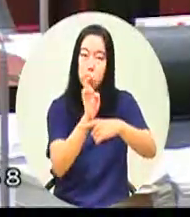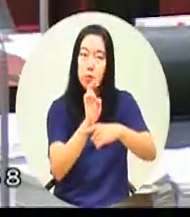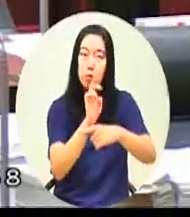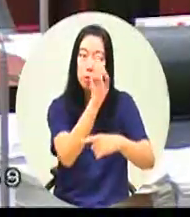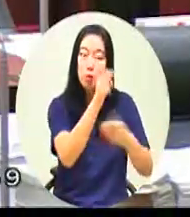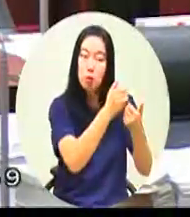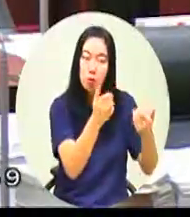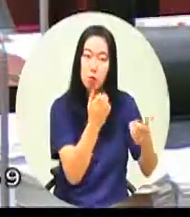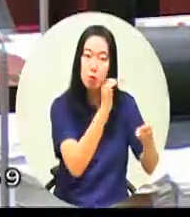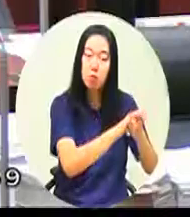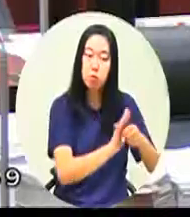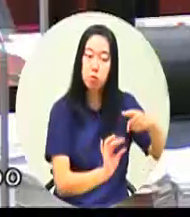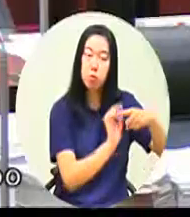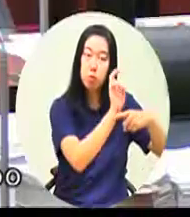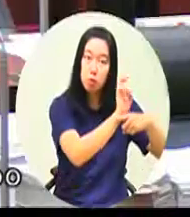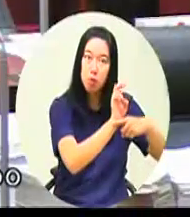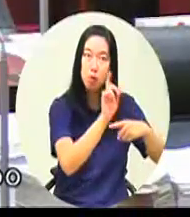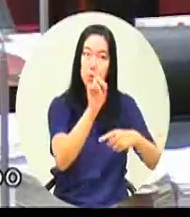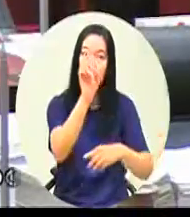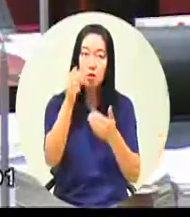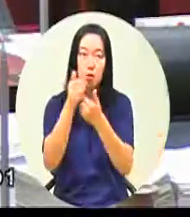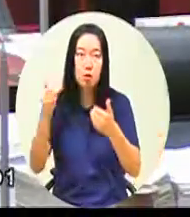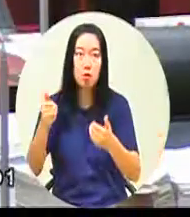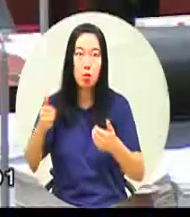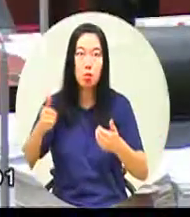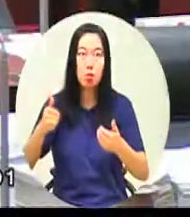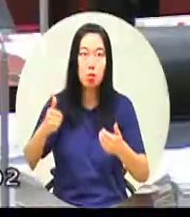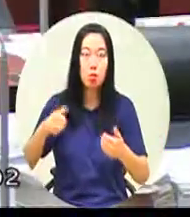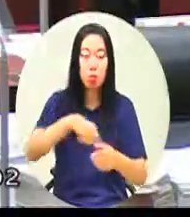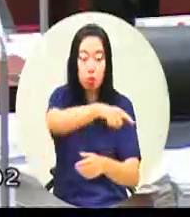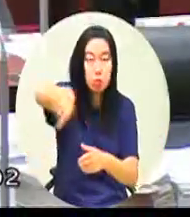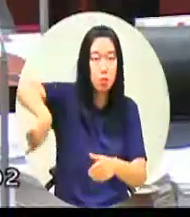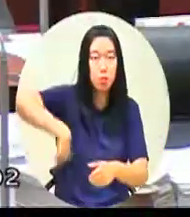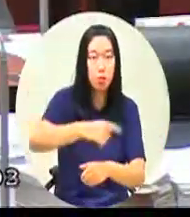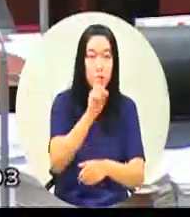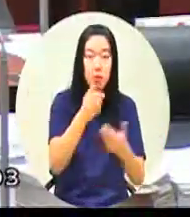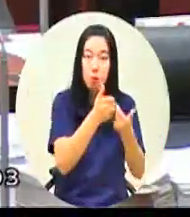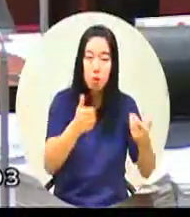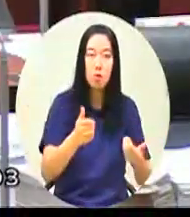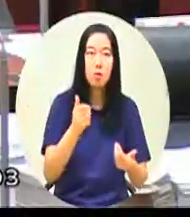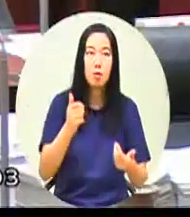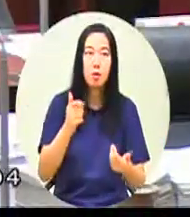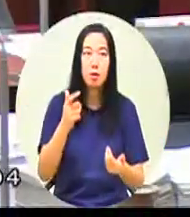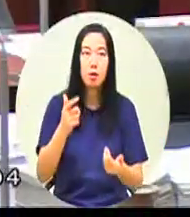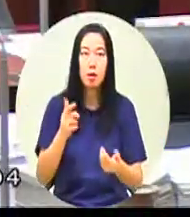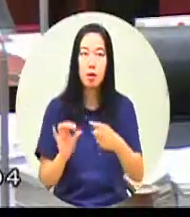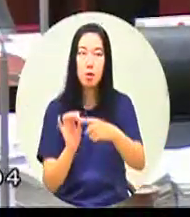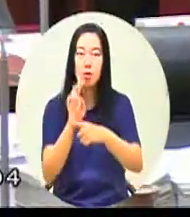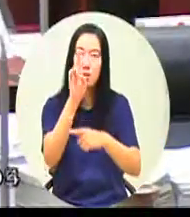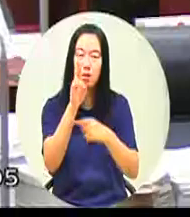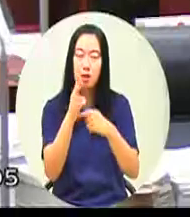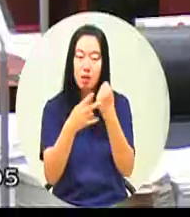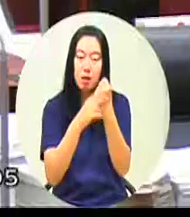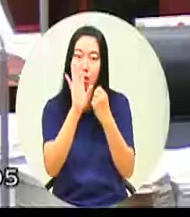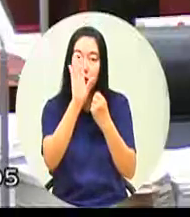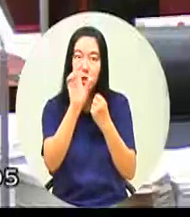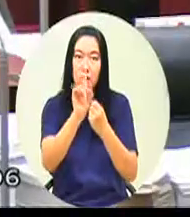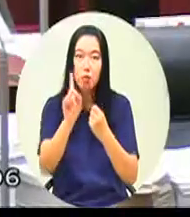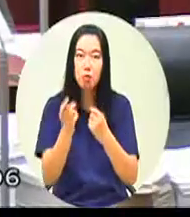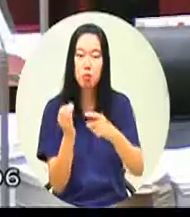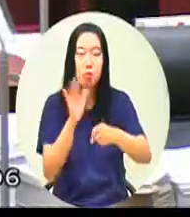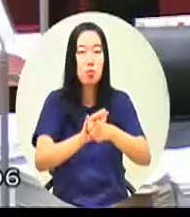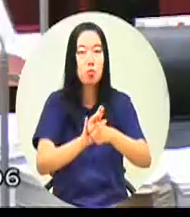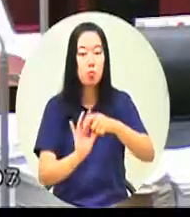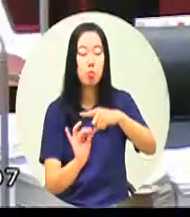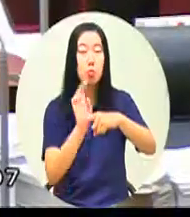20%啊？就是啊，像你一分地来讲，是补这个一分地，还是补迄两厘安尼啦？20%。好、啊，